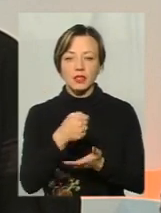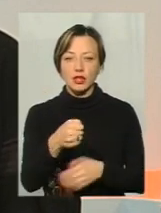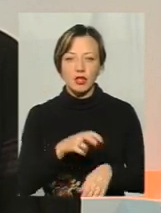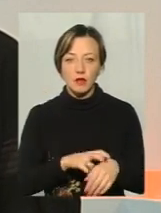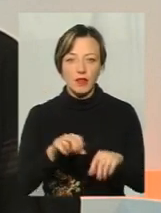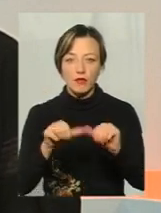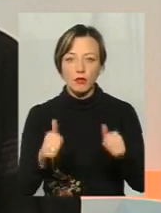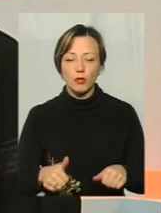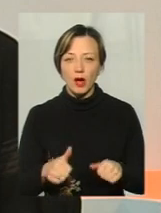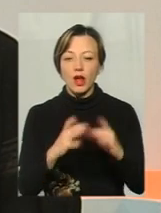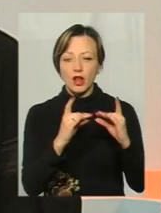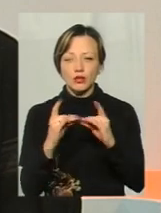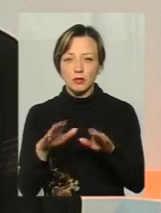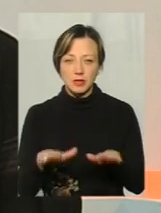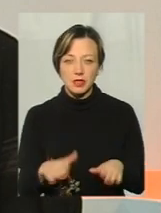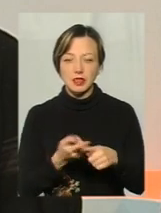не формуємо ліжкомісця.